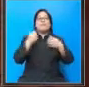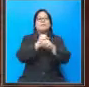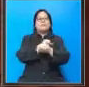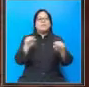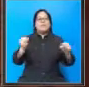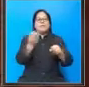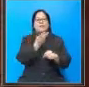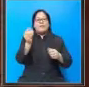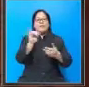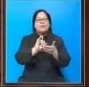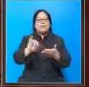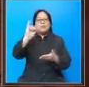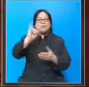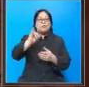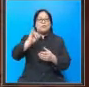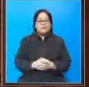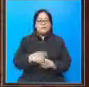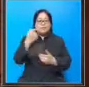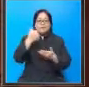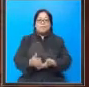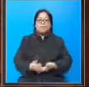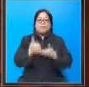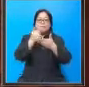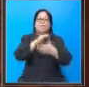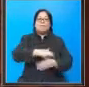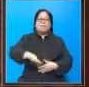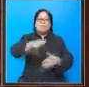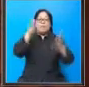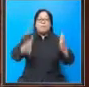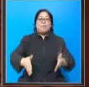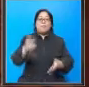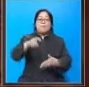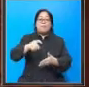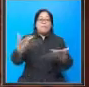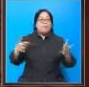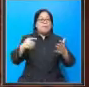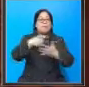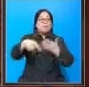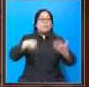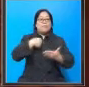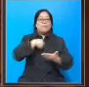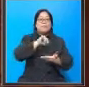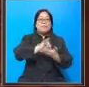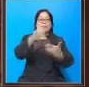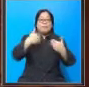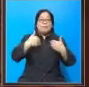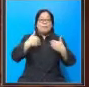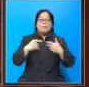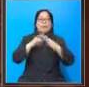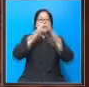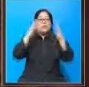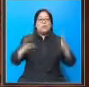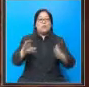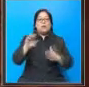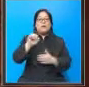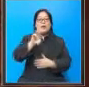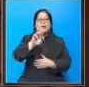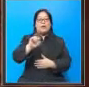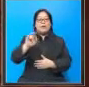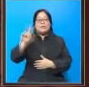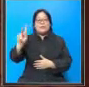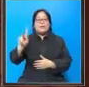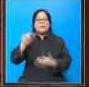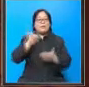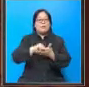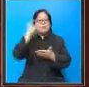menyediakan beberapa institusi untuk membantu mereka yang memerlukan diantar itu yang kita sejak yaitu kita ada rumah seri kenangan